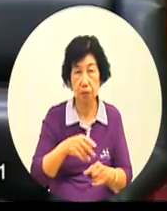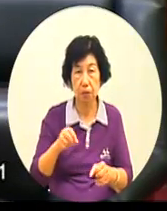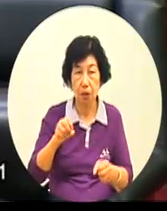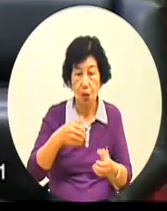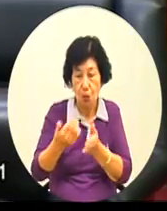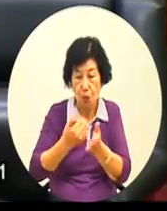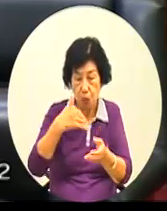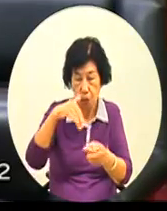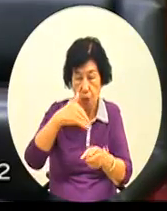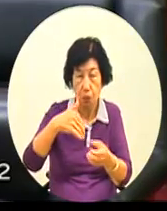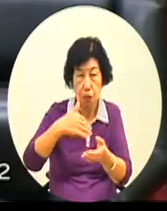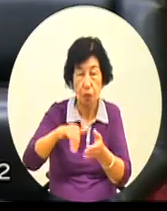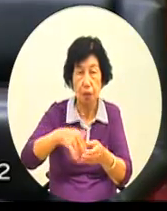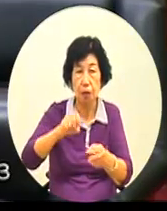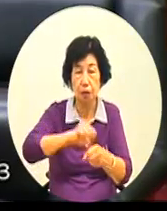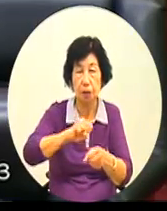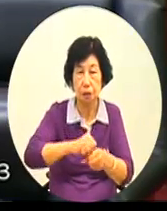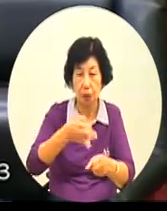乡。